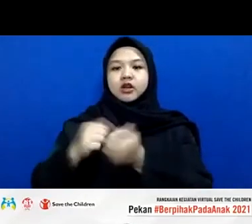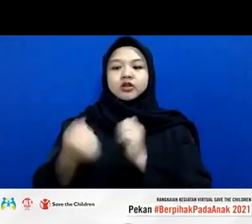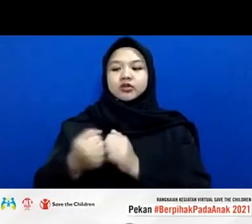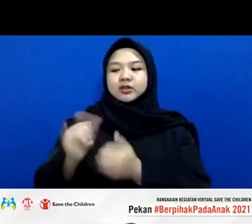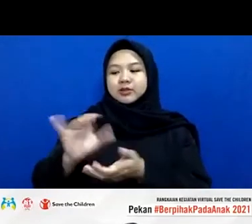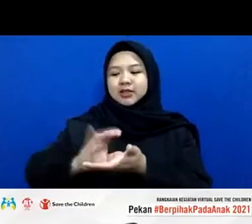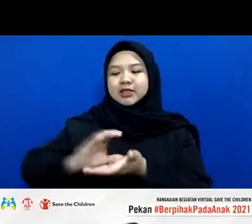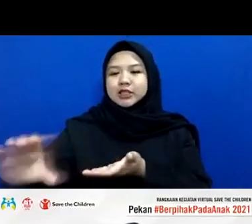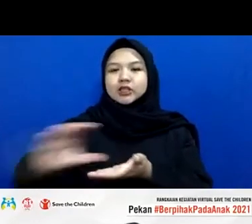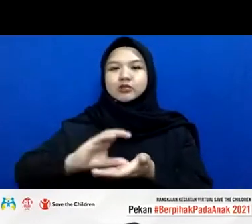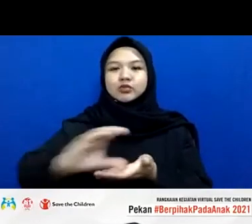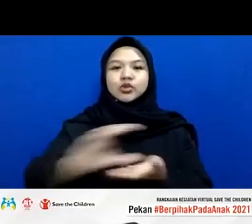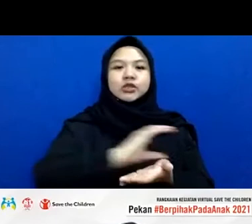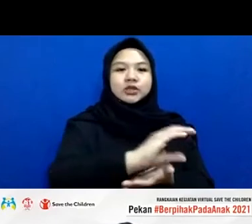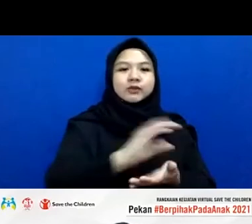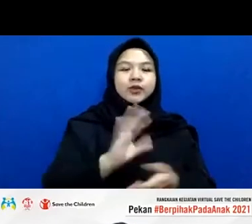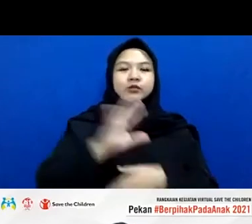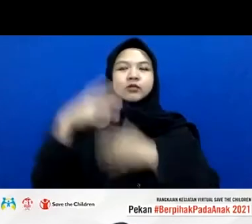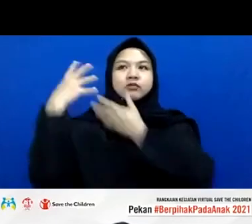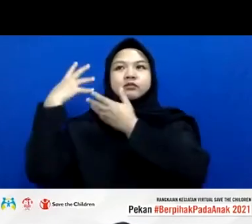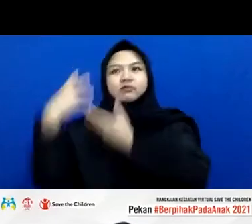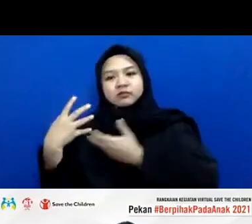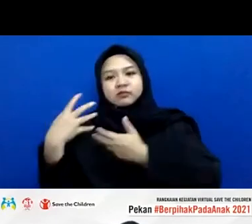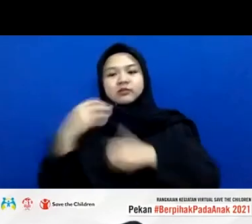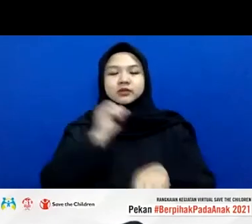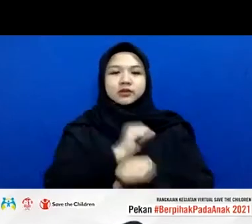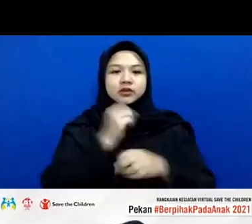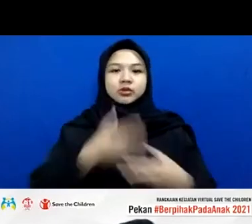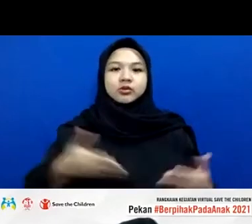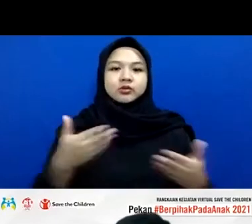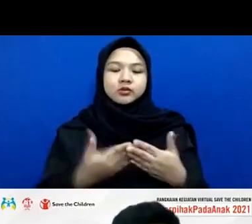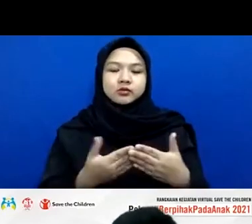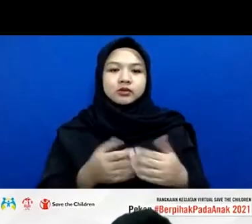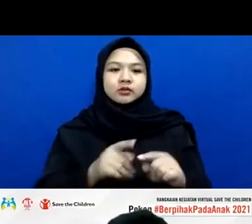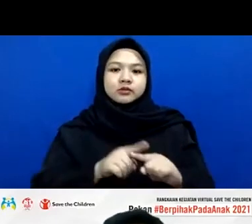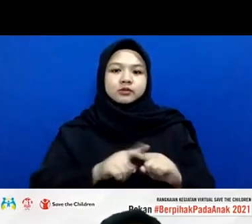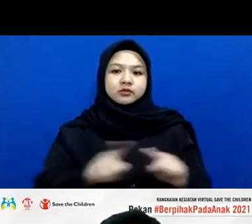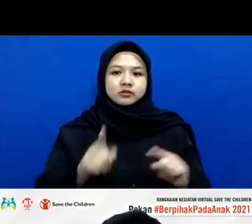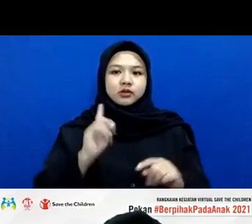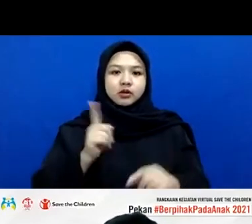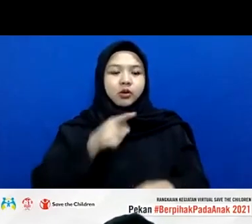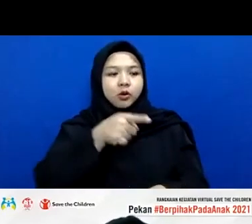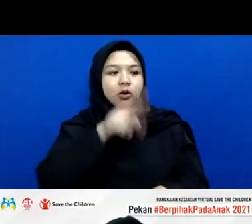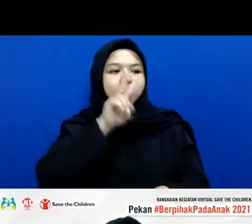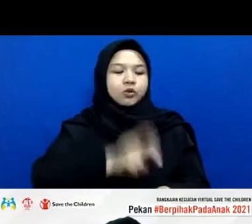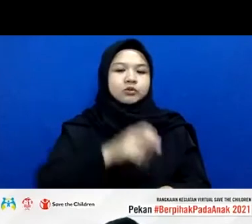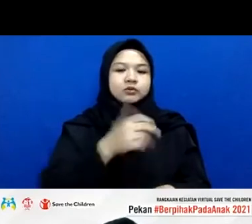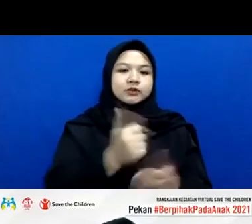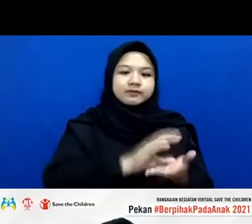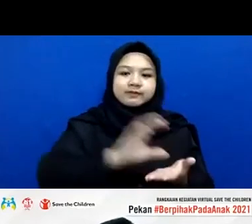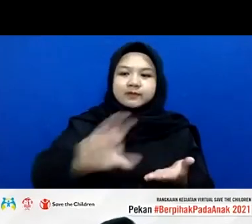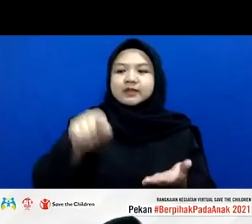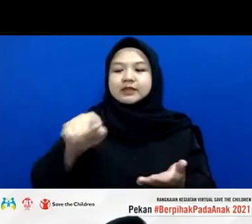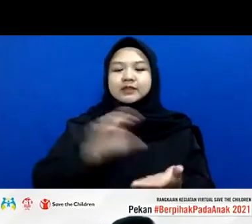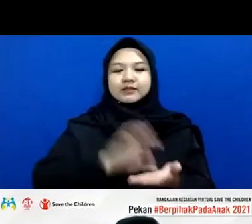jadi tidak semua tumpuk blok kepada pekerja sosial. Tapi dengan adanya, oh ini harusnya ditangani psikolog, oh ini harusnya ditangani oleh